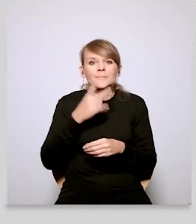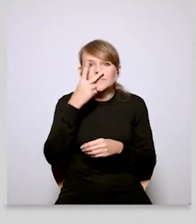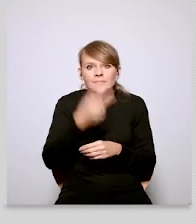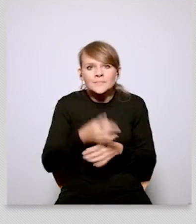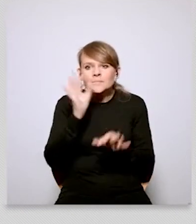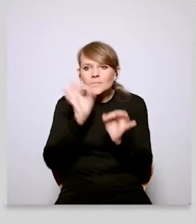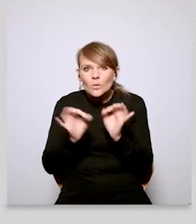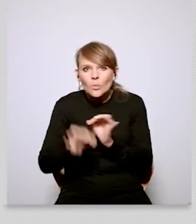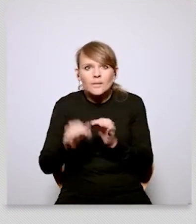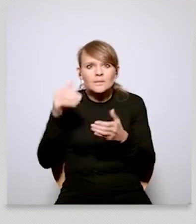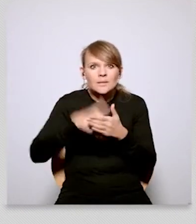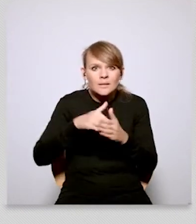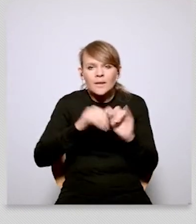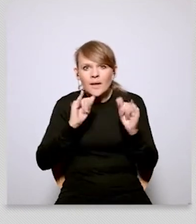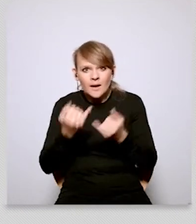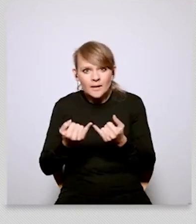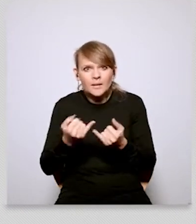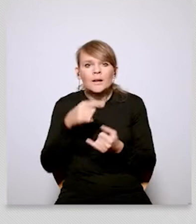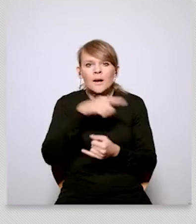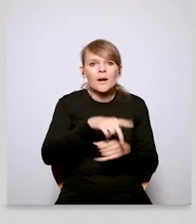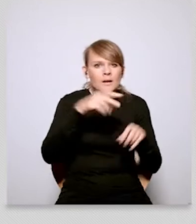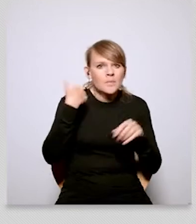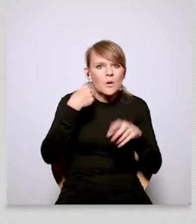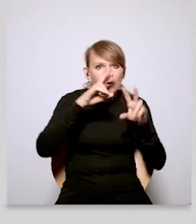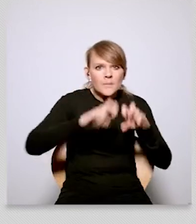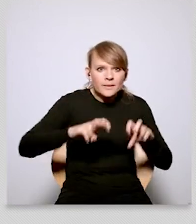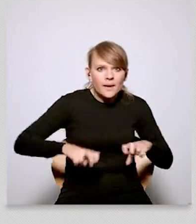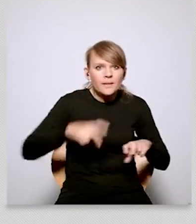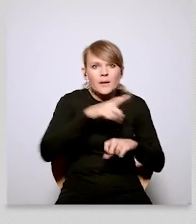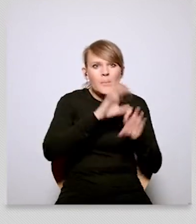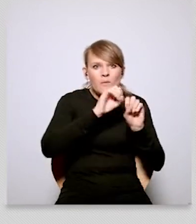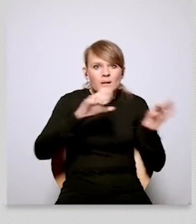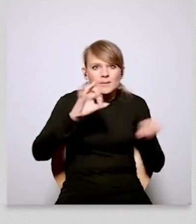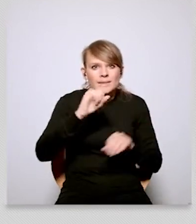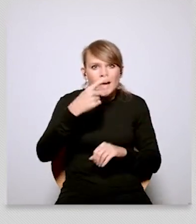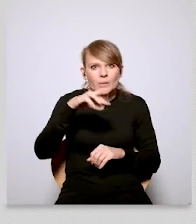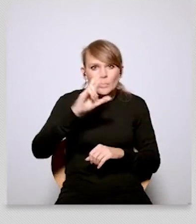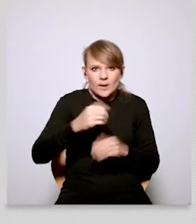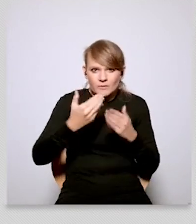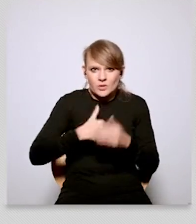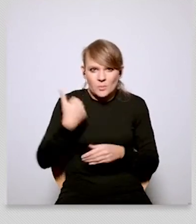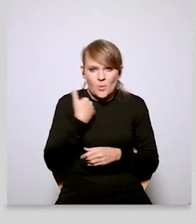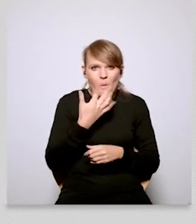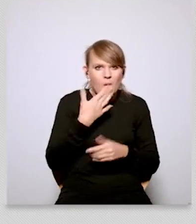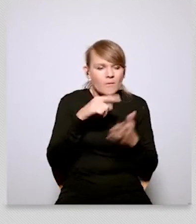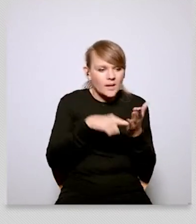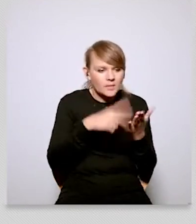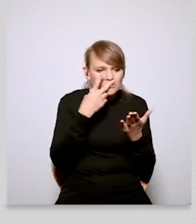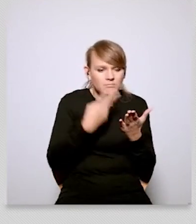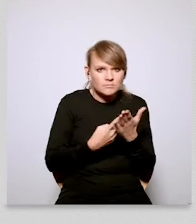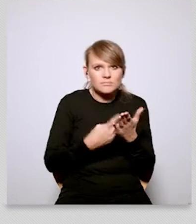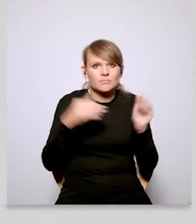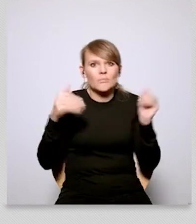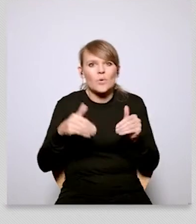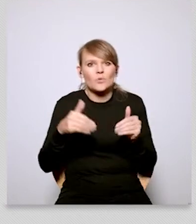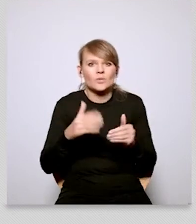do konkretnych zachowań, to też wynika zresztą z tego raportu profesora Sadury, o którym już było wcześniej mowa, to już tak, ta